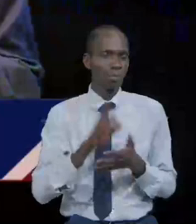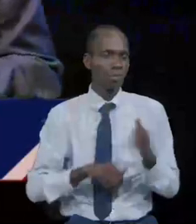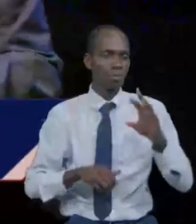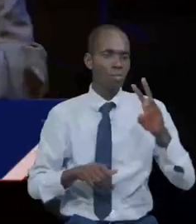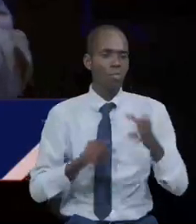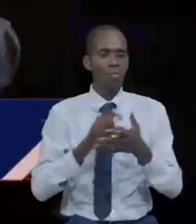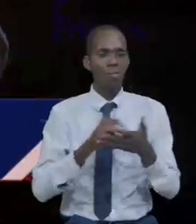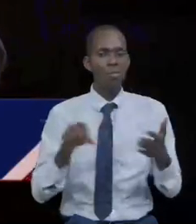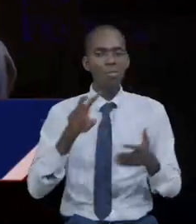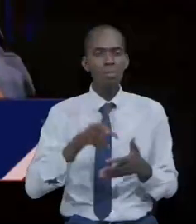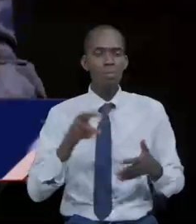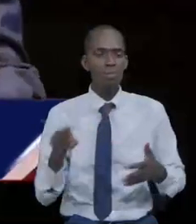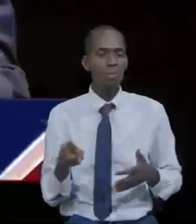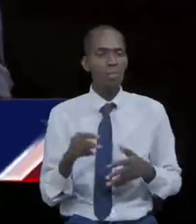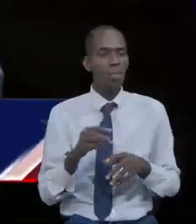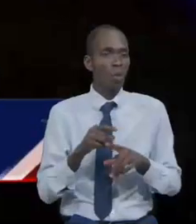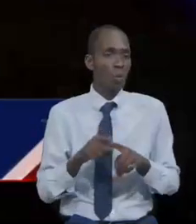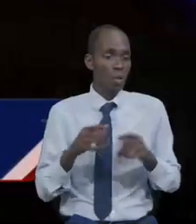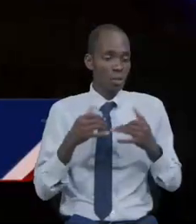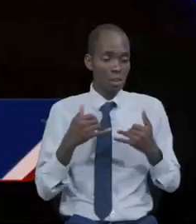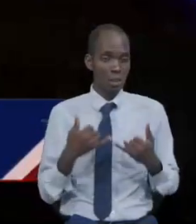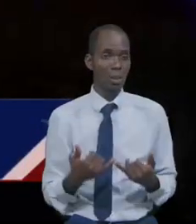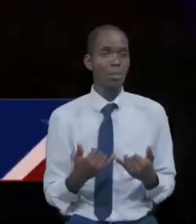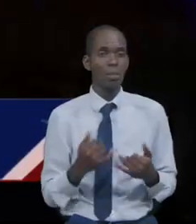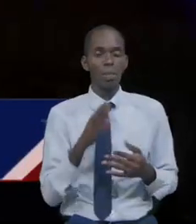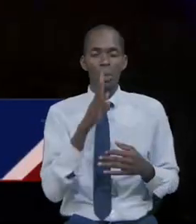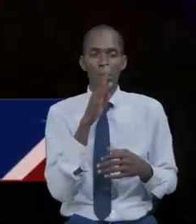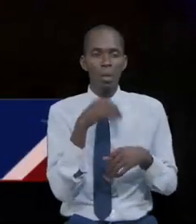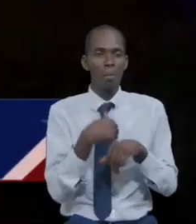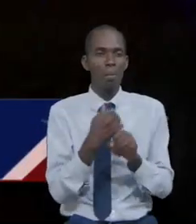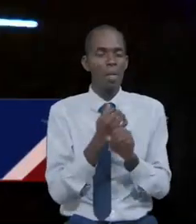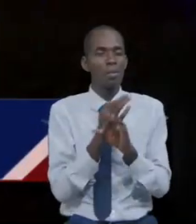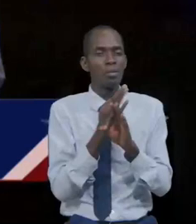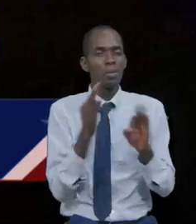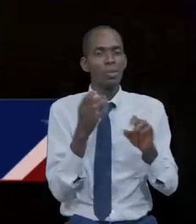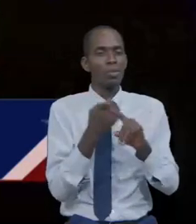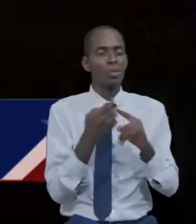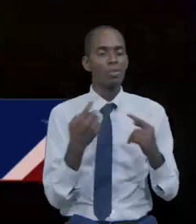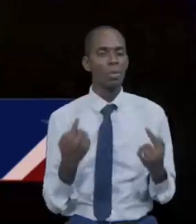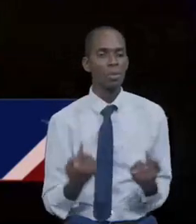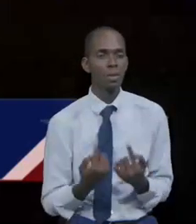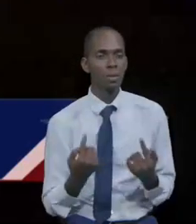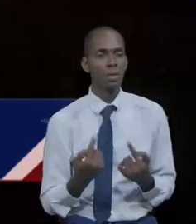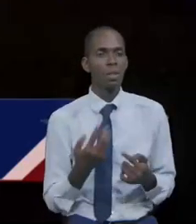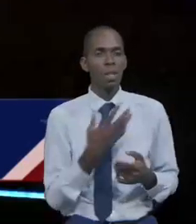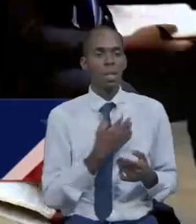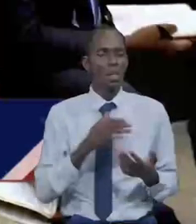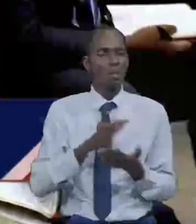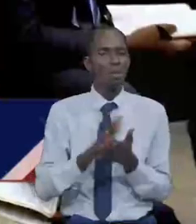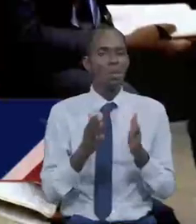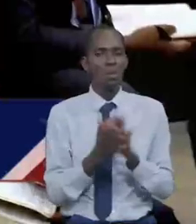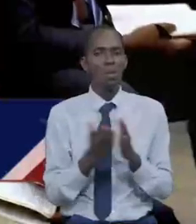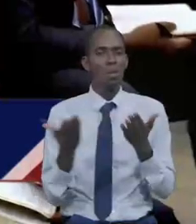Romains 6, verset 22. Mais maintenant, étant affranchi du péché et